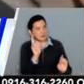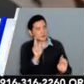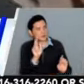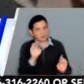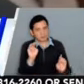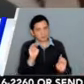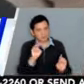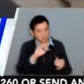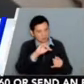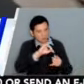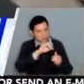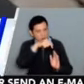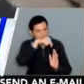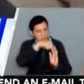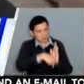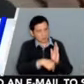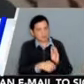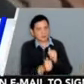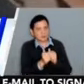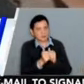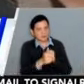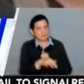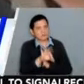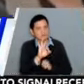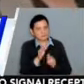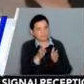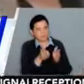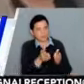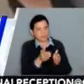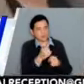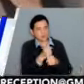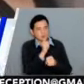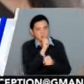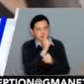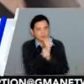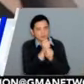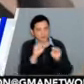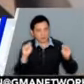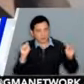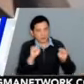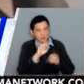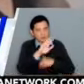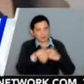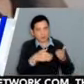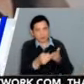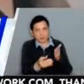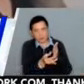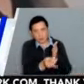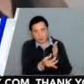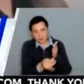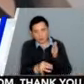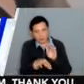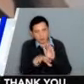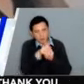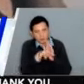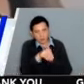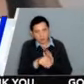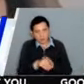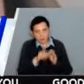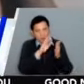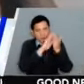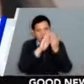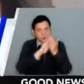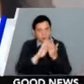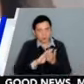ng paraan para safely, securely mailabas yung laman nung tanker na